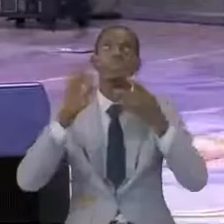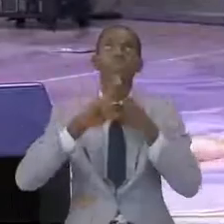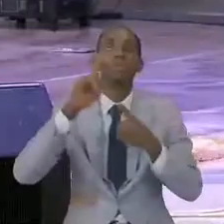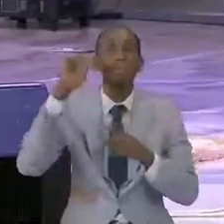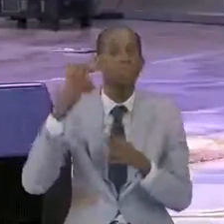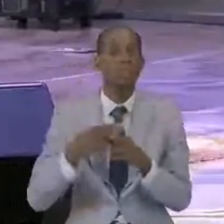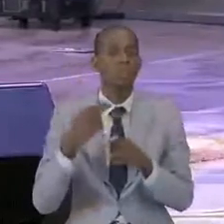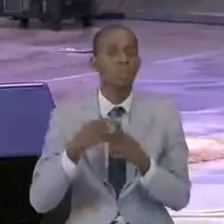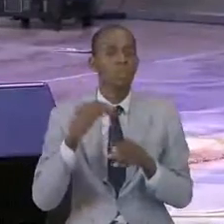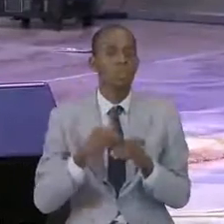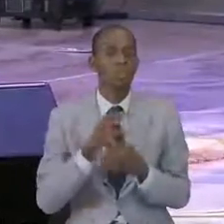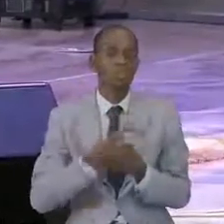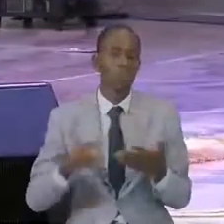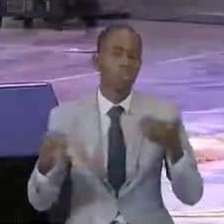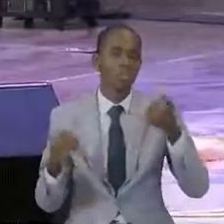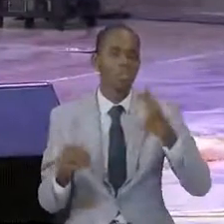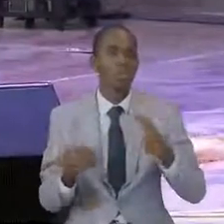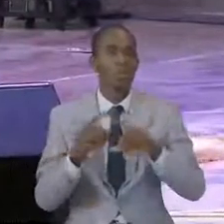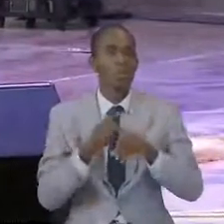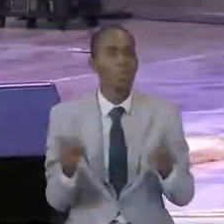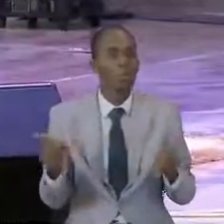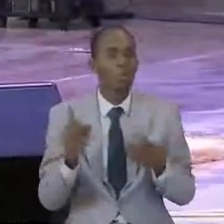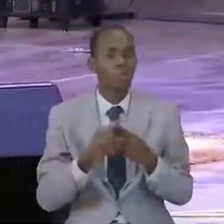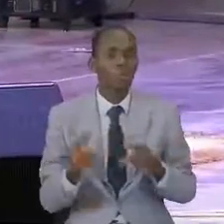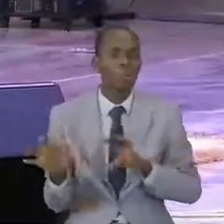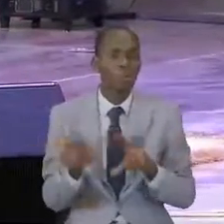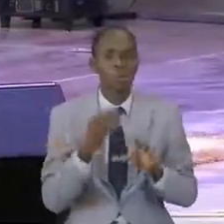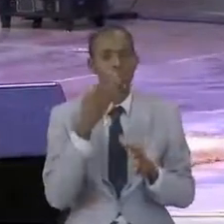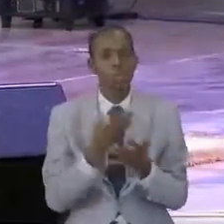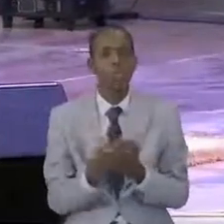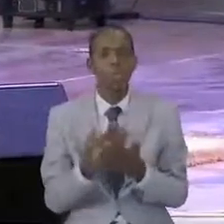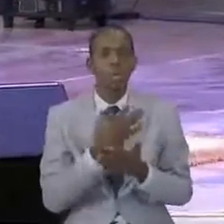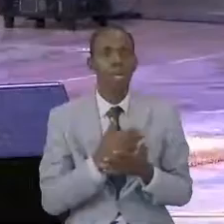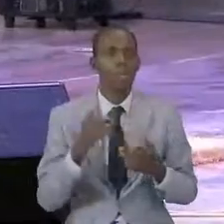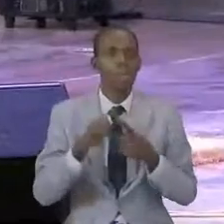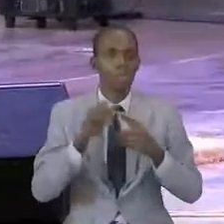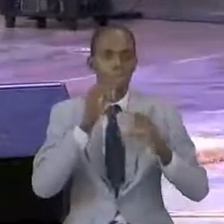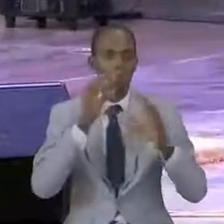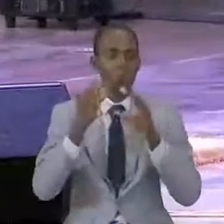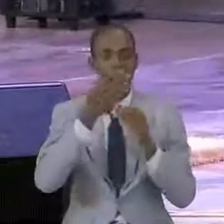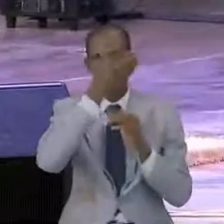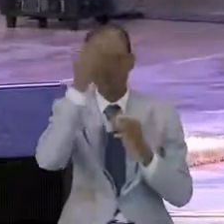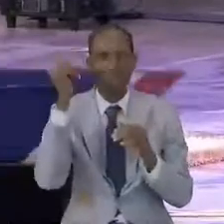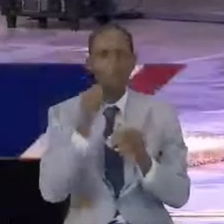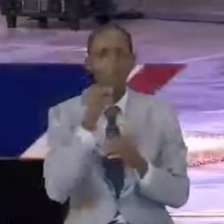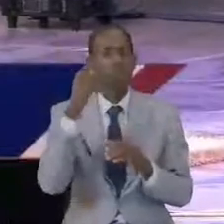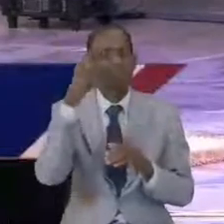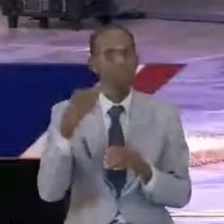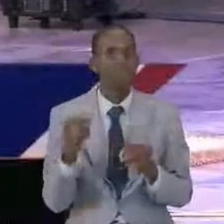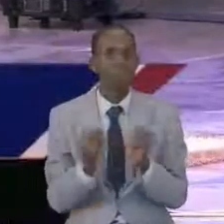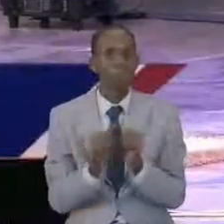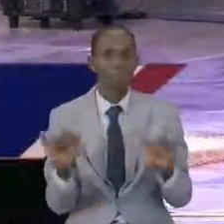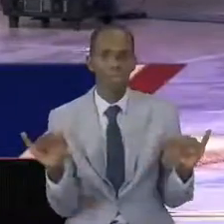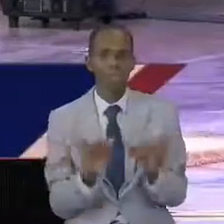dans le verset 16 verset 16 et n'oubliez pas la bienfaisance et la libéralité